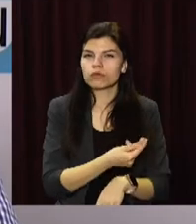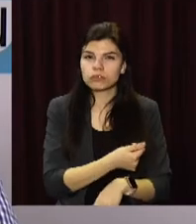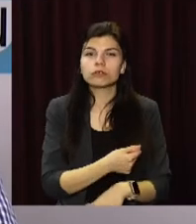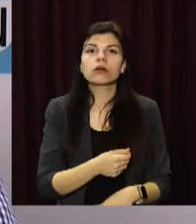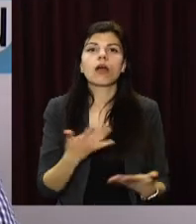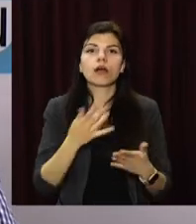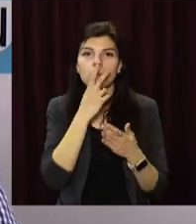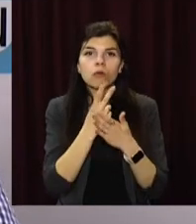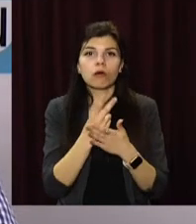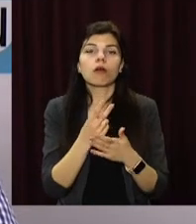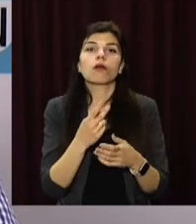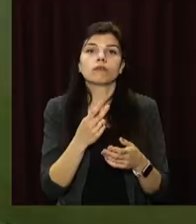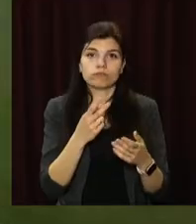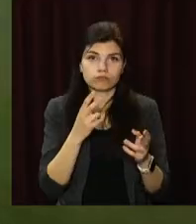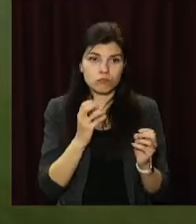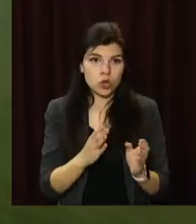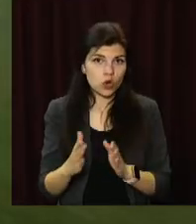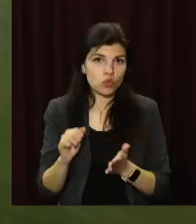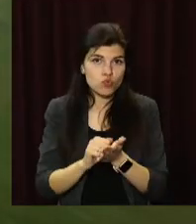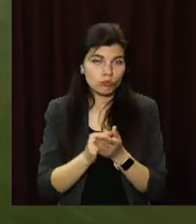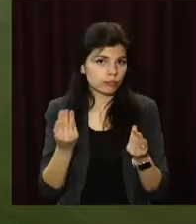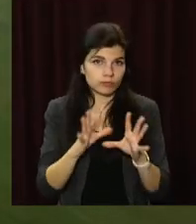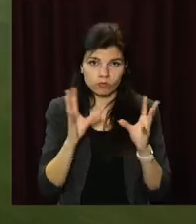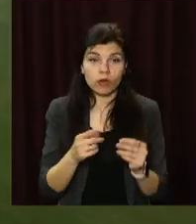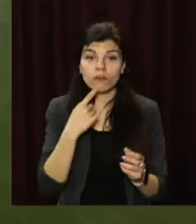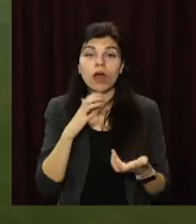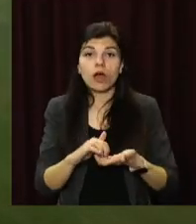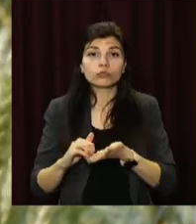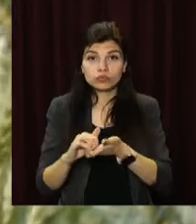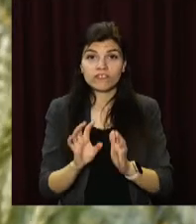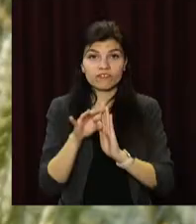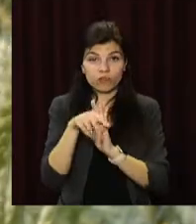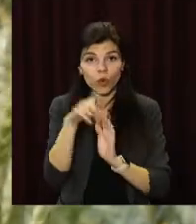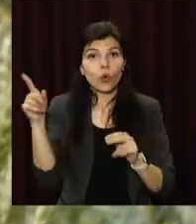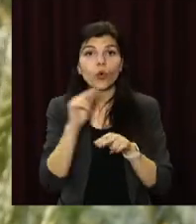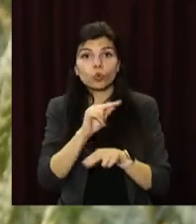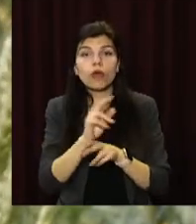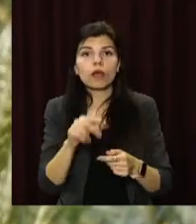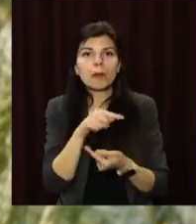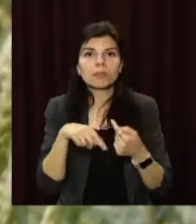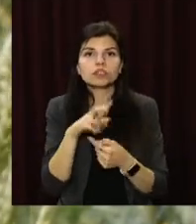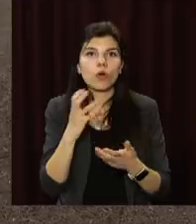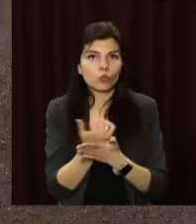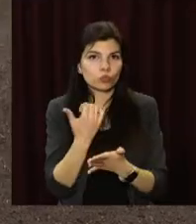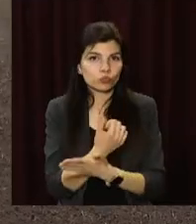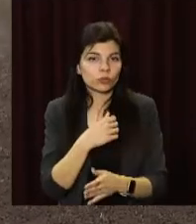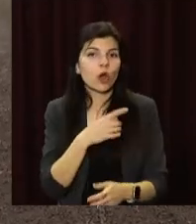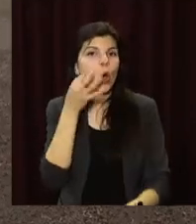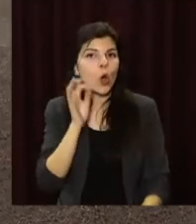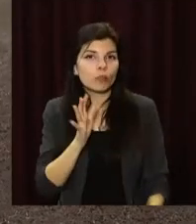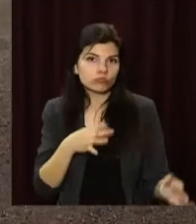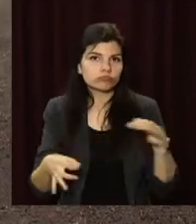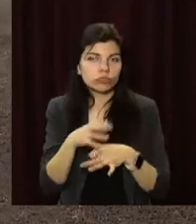які показують, платять налоги. Усі, хто долучиться до агроасоціації, вчитимуть, як вести бізнес вдало. Досвідом